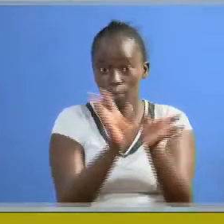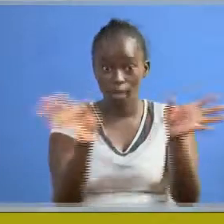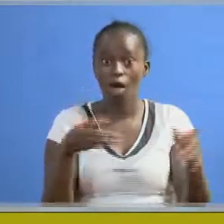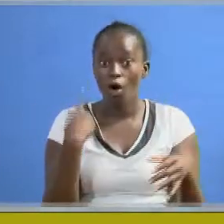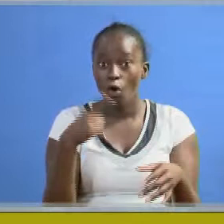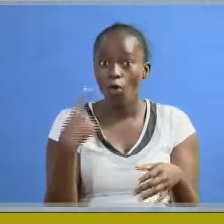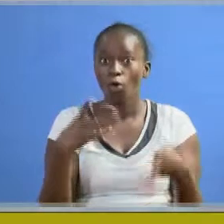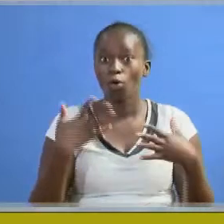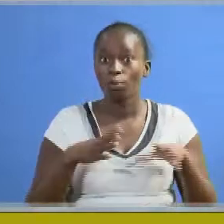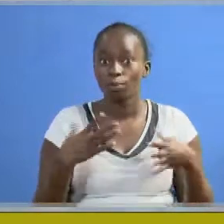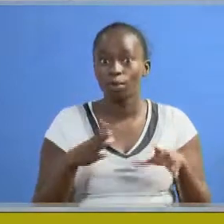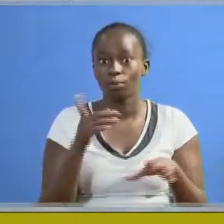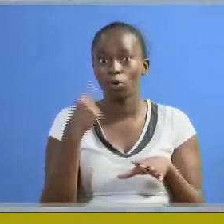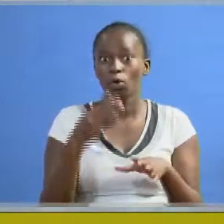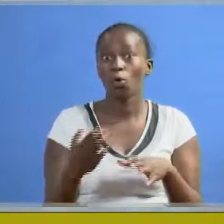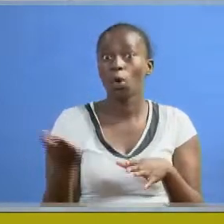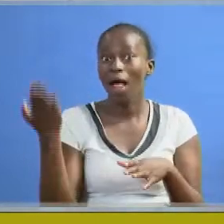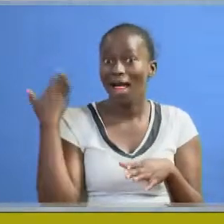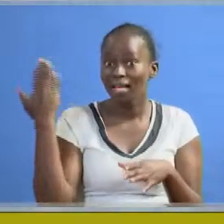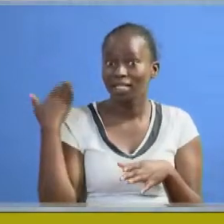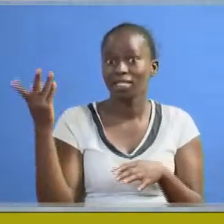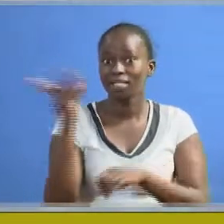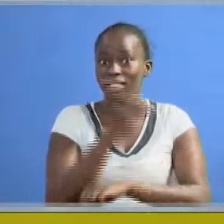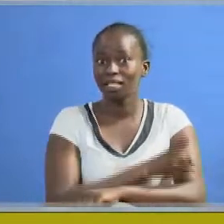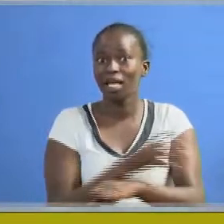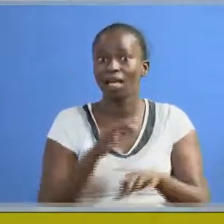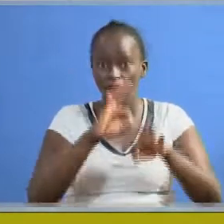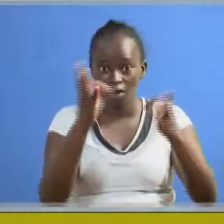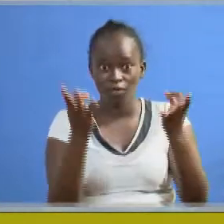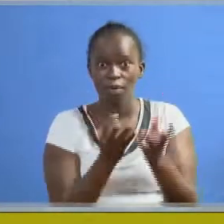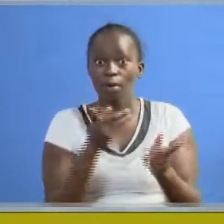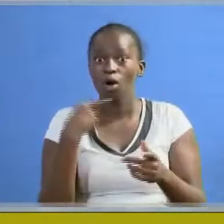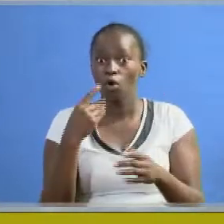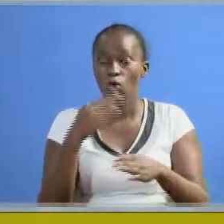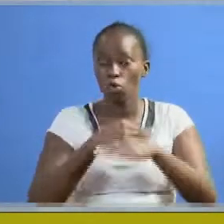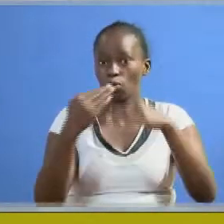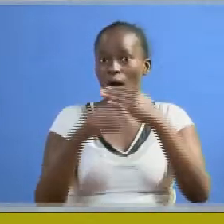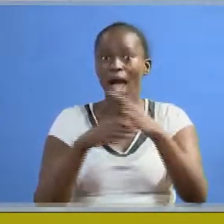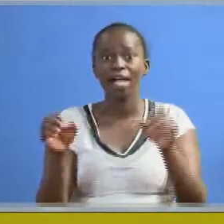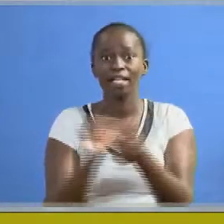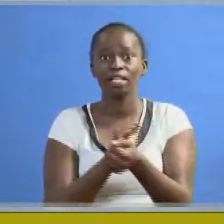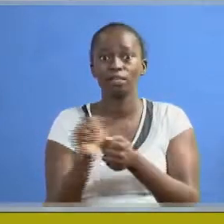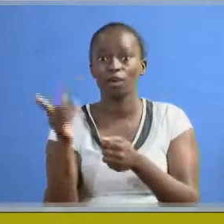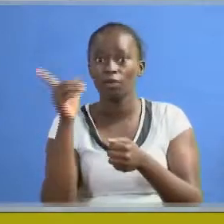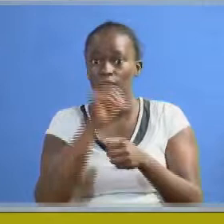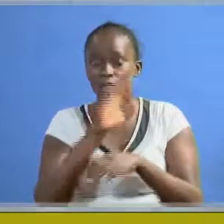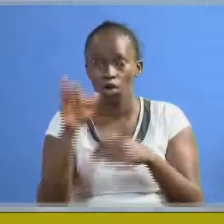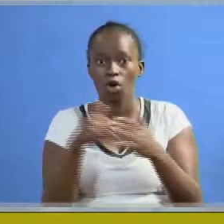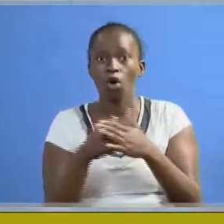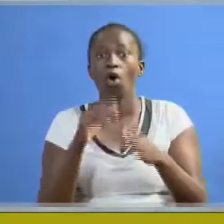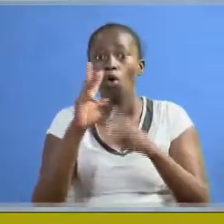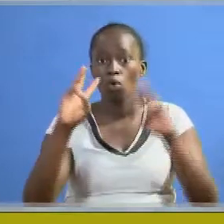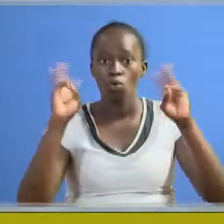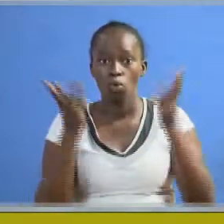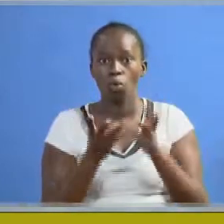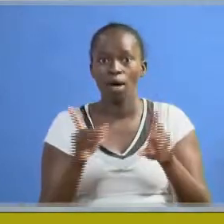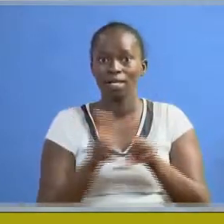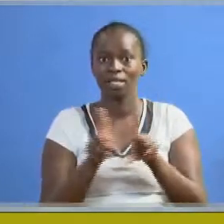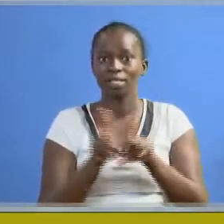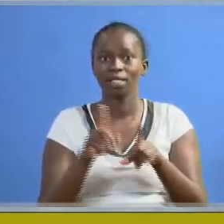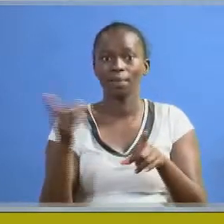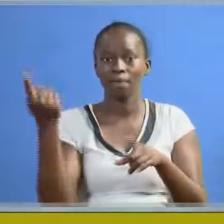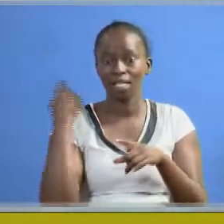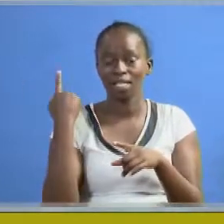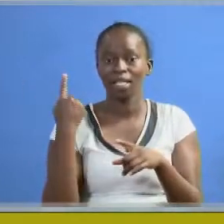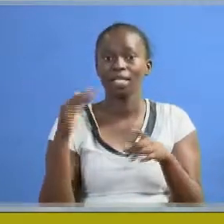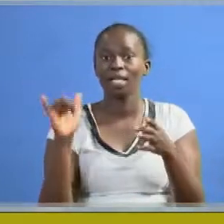watu iliyofanywa juzi katika familia za mitaa ya mabanda kote nchini. Ripoti iliyotolewa mapema mwaka jana itasaidia